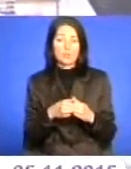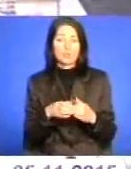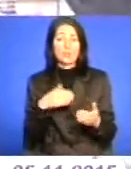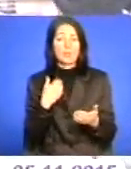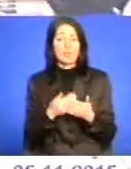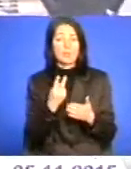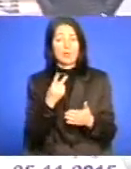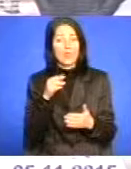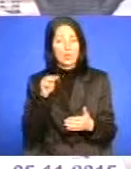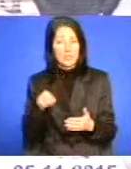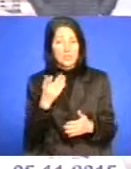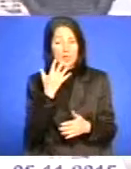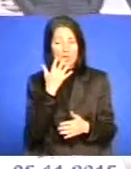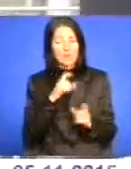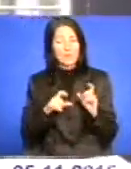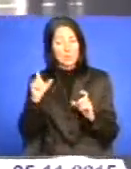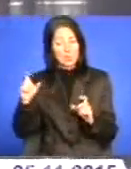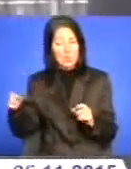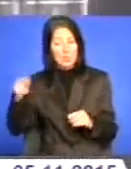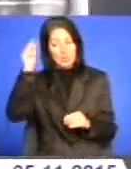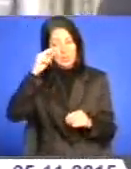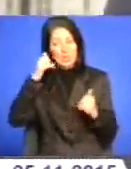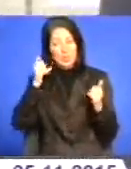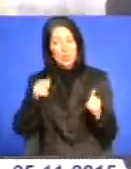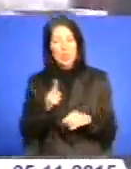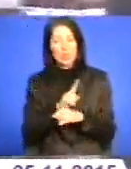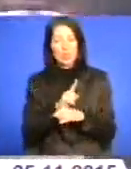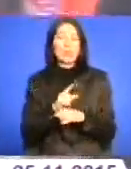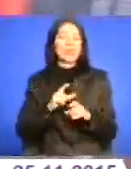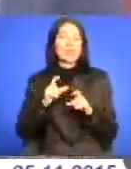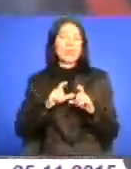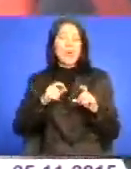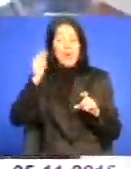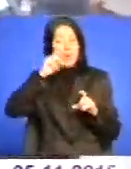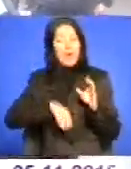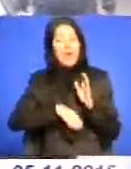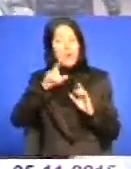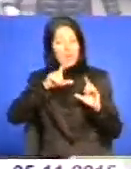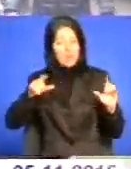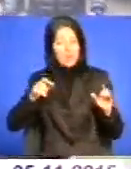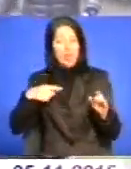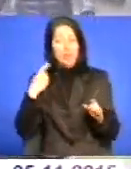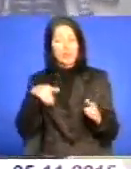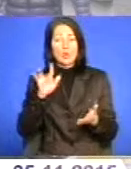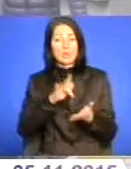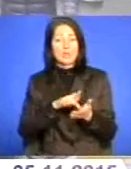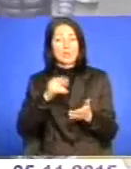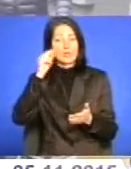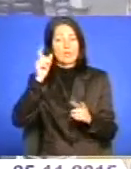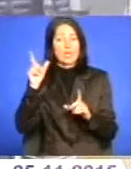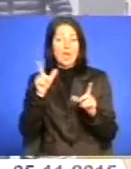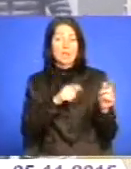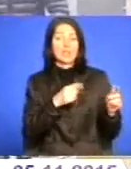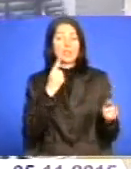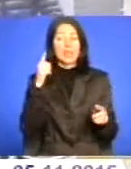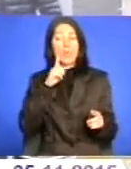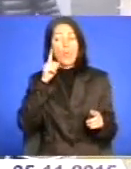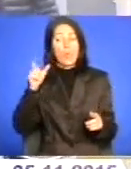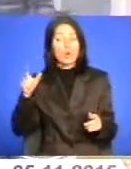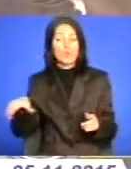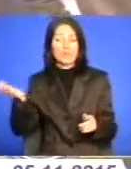Близько 2000 іноземних студентів навчається сьогодні у тернопільських вишах. До обласного центру на навчання їде молодь чи не з усіх